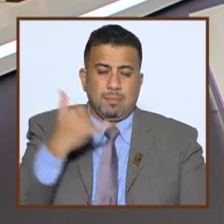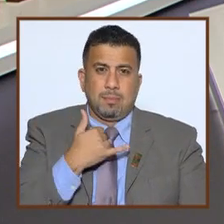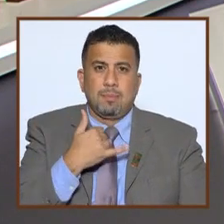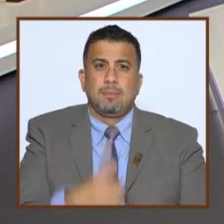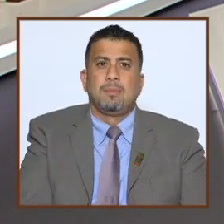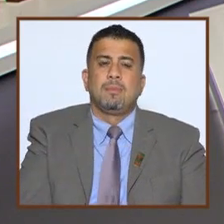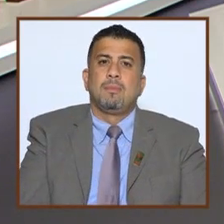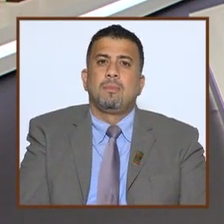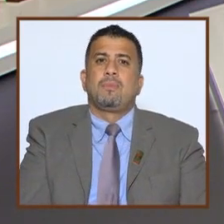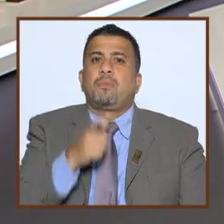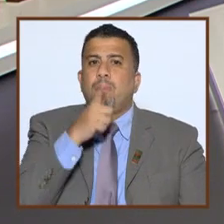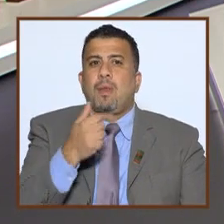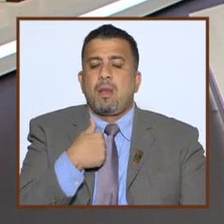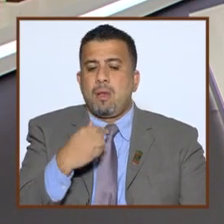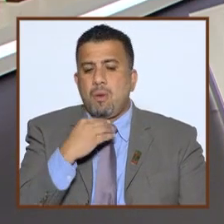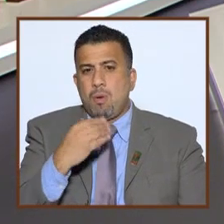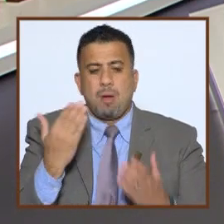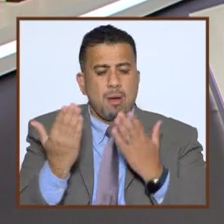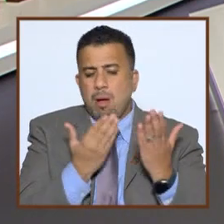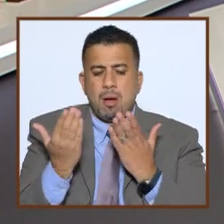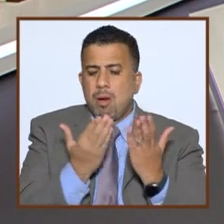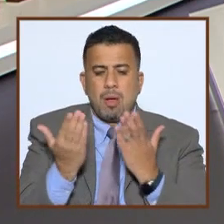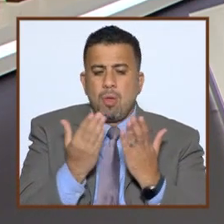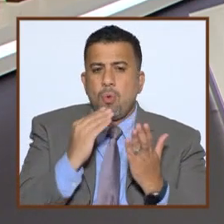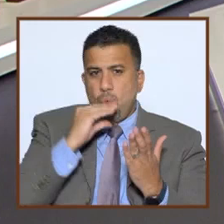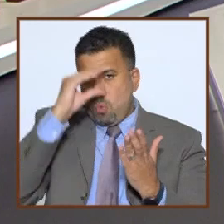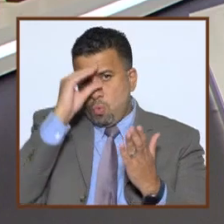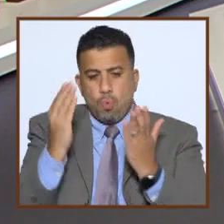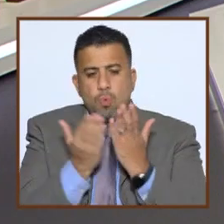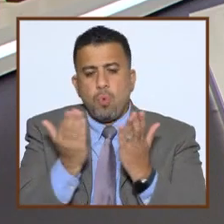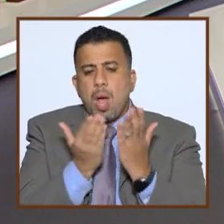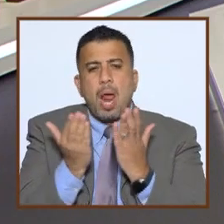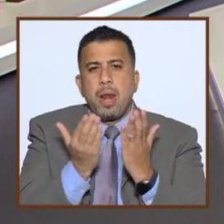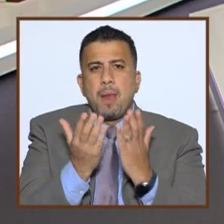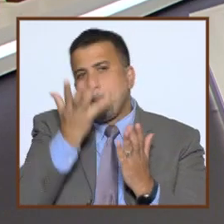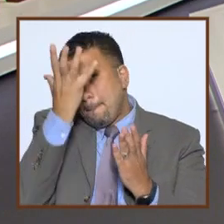انا اقرا لما اصلي النوافل وق يام القران الكريم